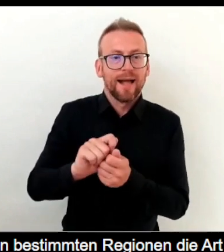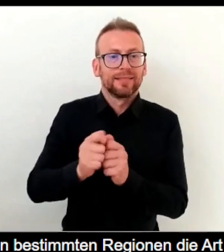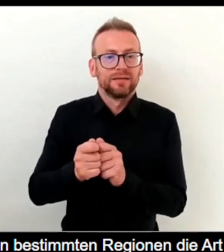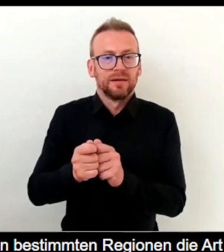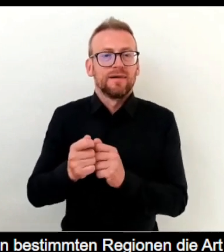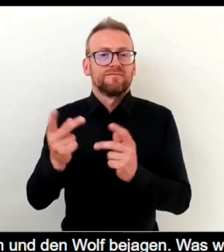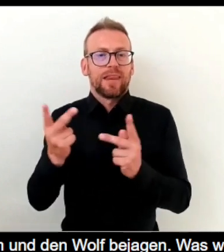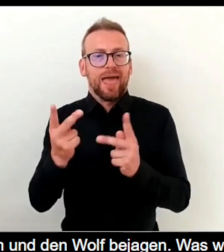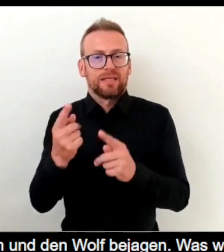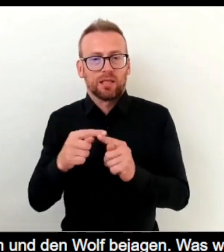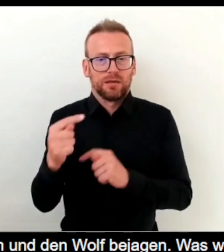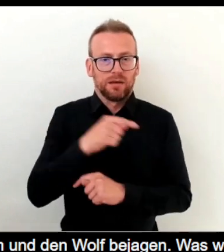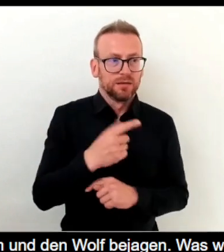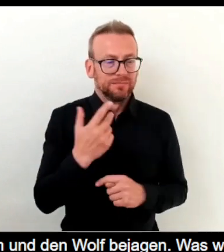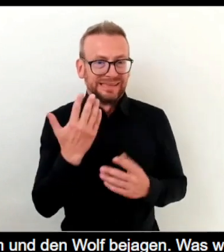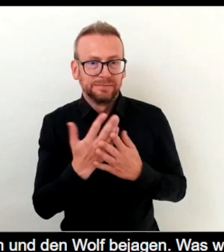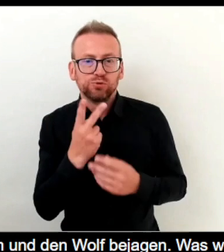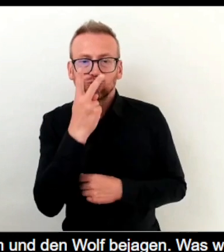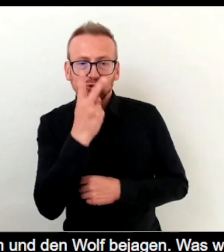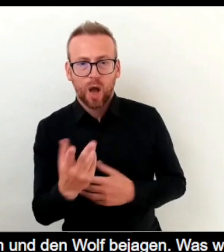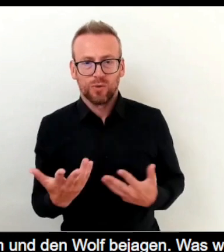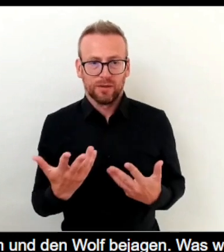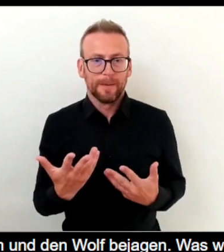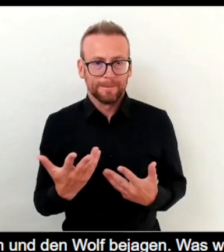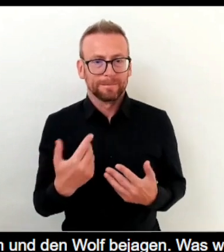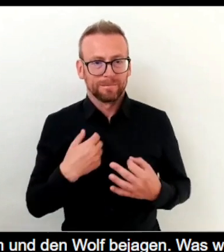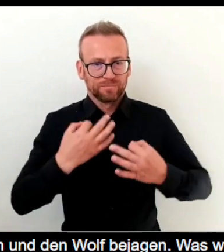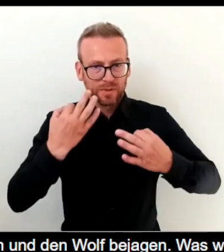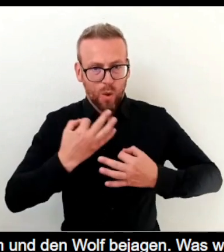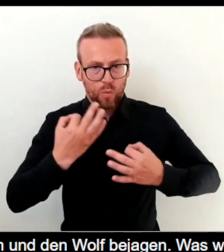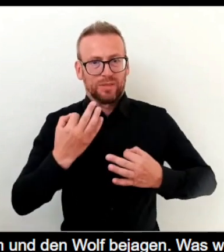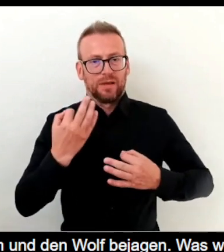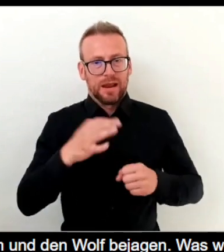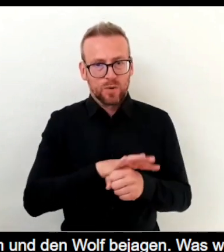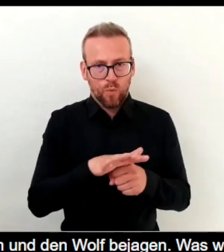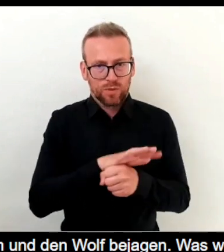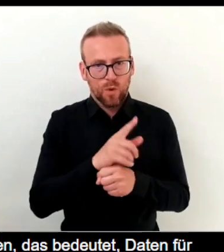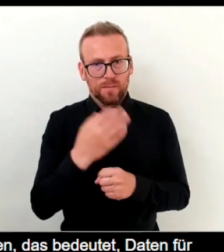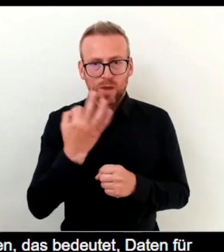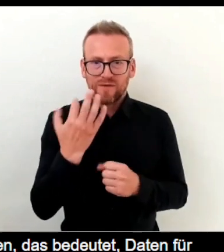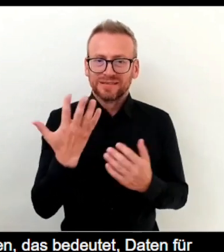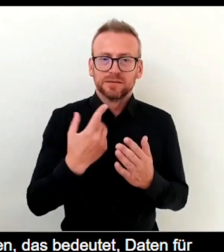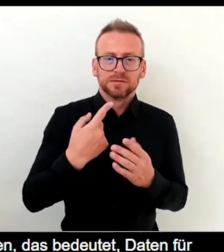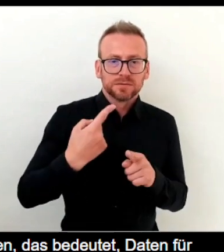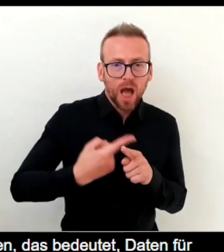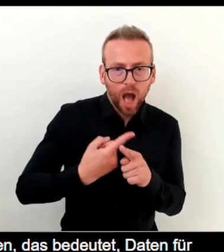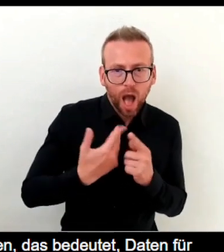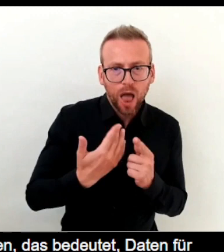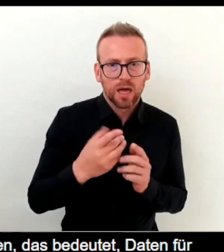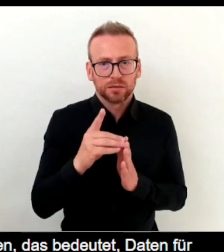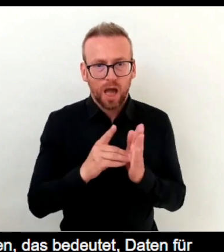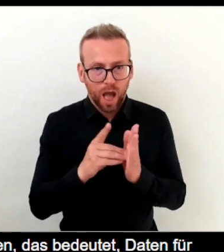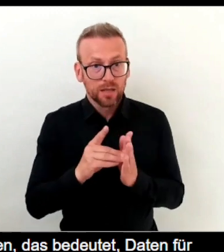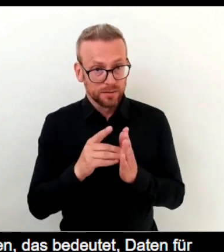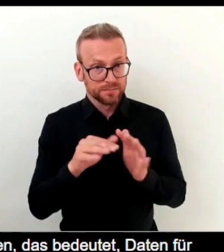Grundlage werden wir dann neue Vorschläge machen. Das können wir als Kommission, das sind die Richtlinien, die Guidelines, die wir dann rausgeben,